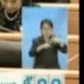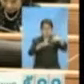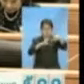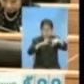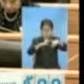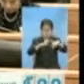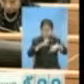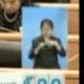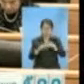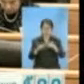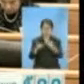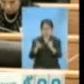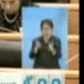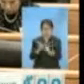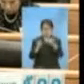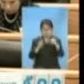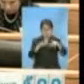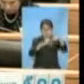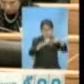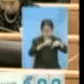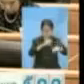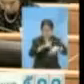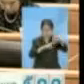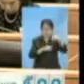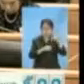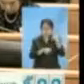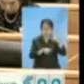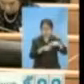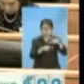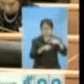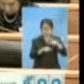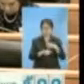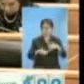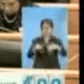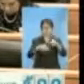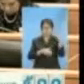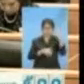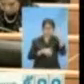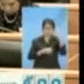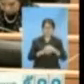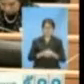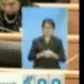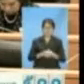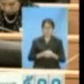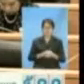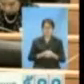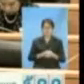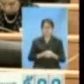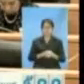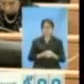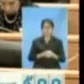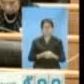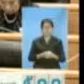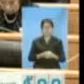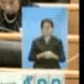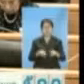านก็ประชาชนเขาก็เกรงครับขนาดที่เกาะสะเม็ด